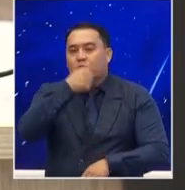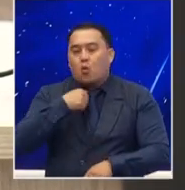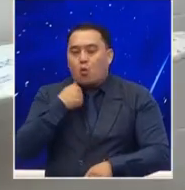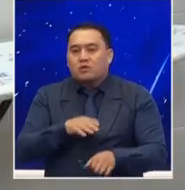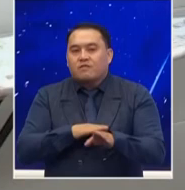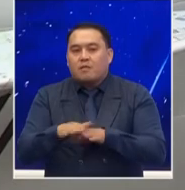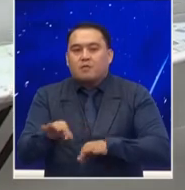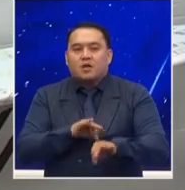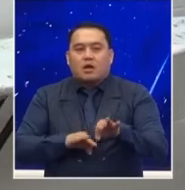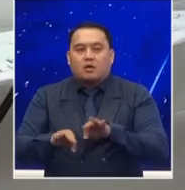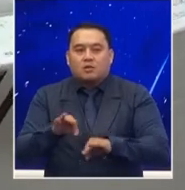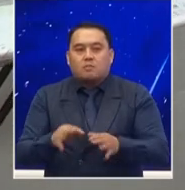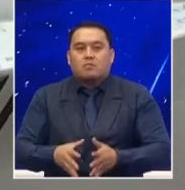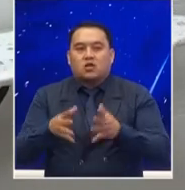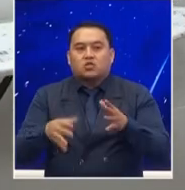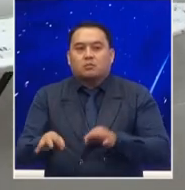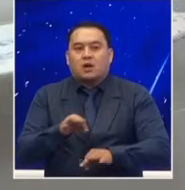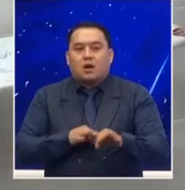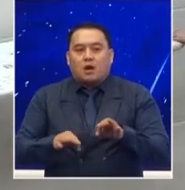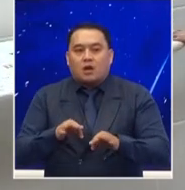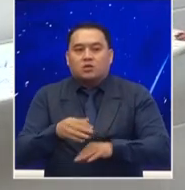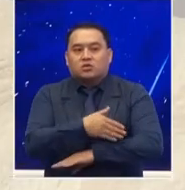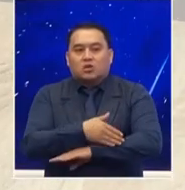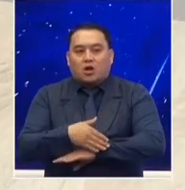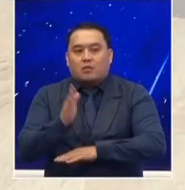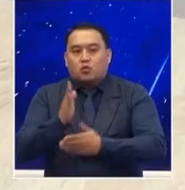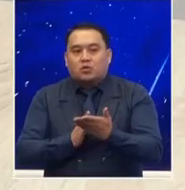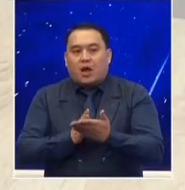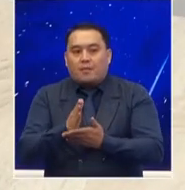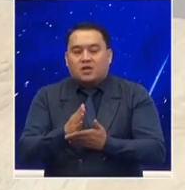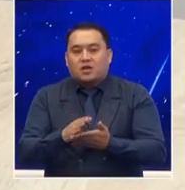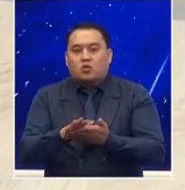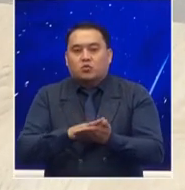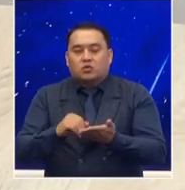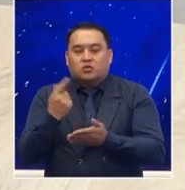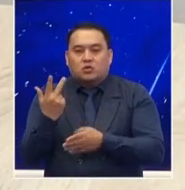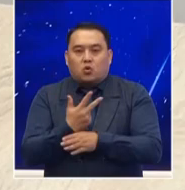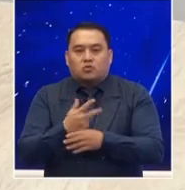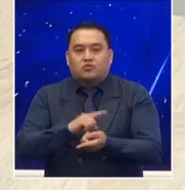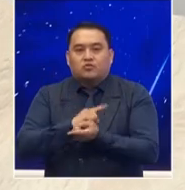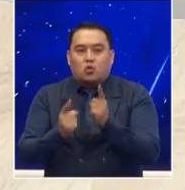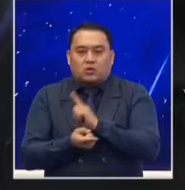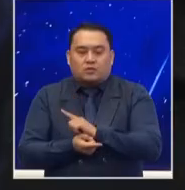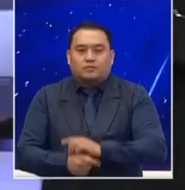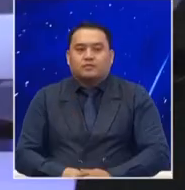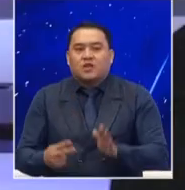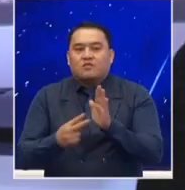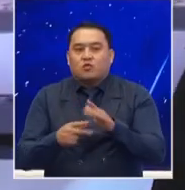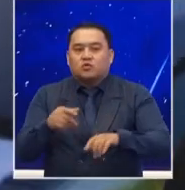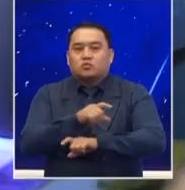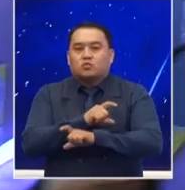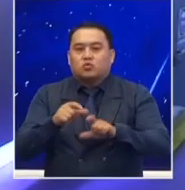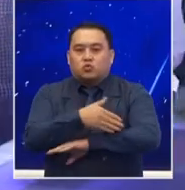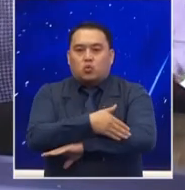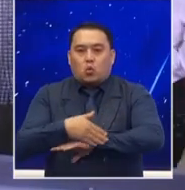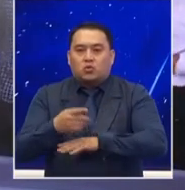планируется реализация ряда масштабных проектов. Львиная доля их будет направлена на ликвидацию трехсменных школ. 8 школ мы сдаем,